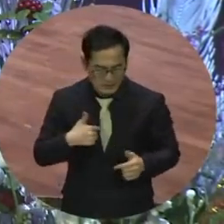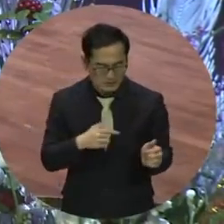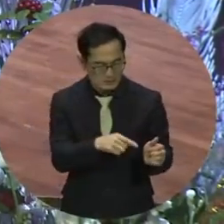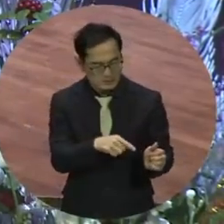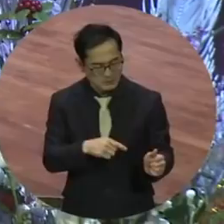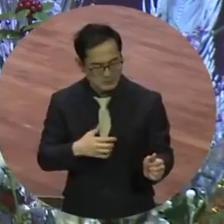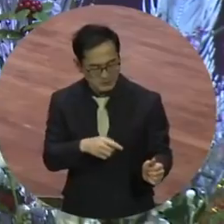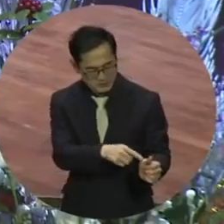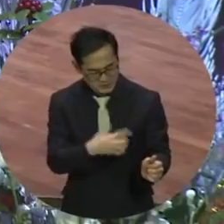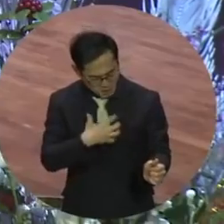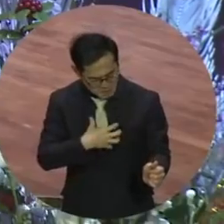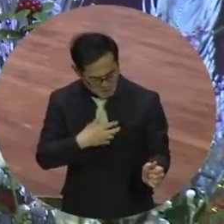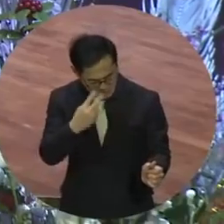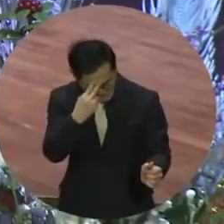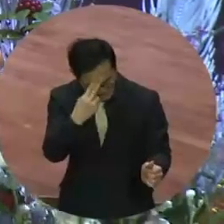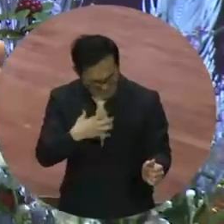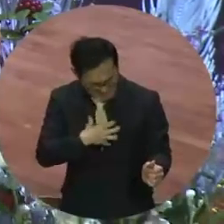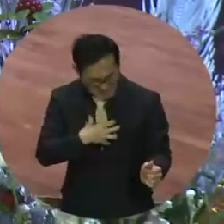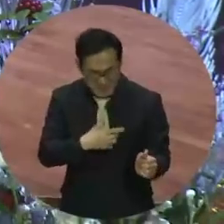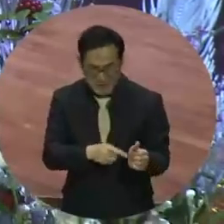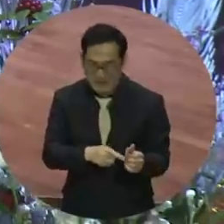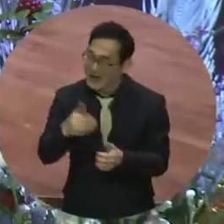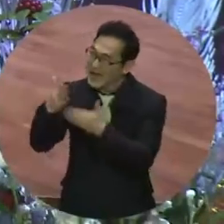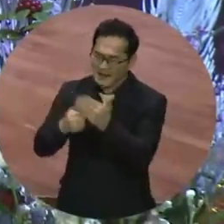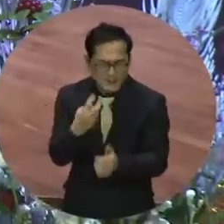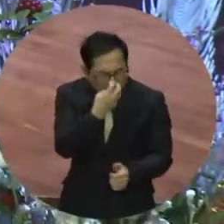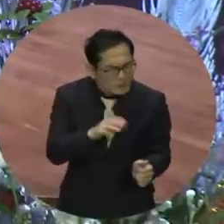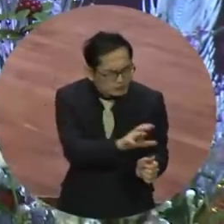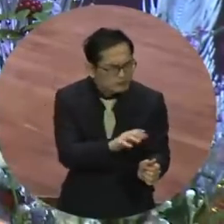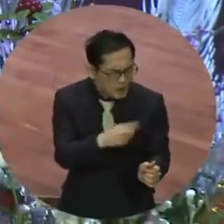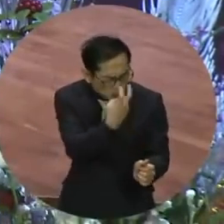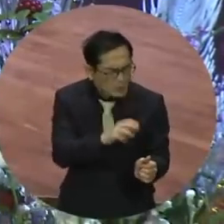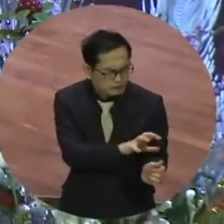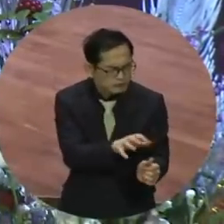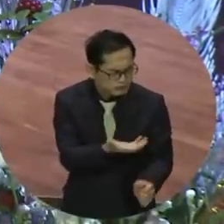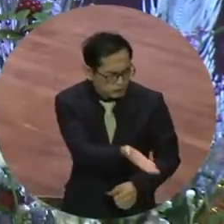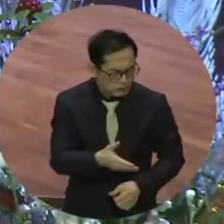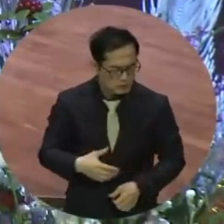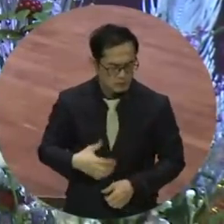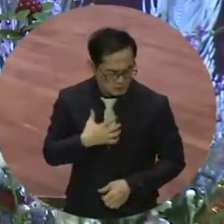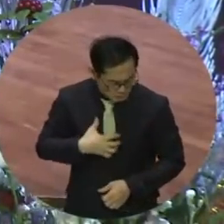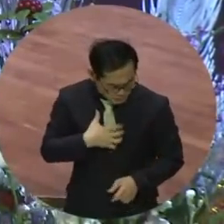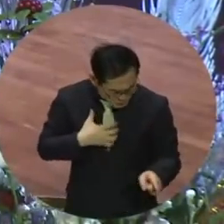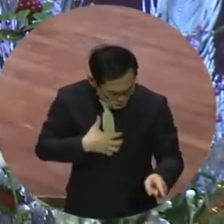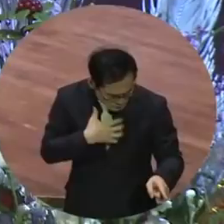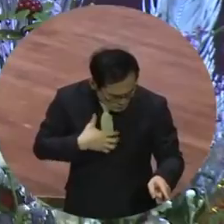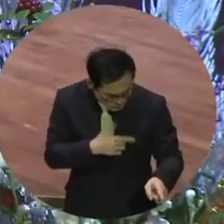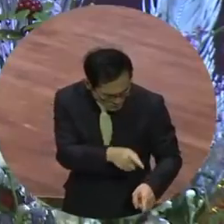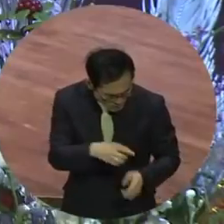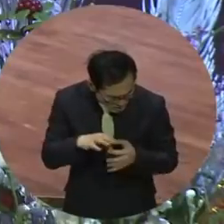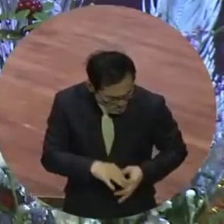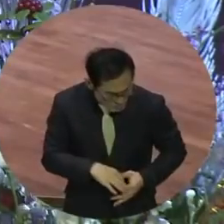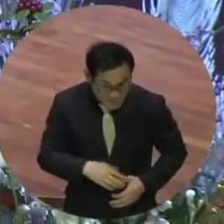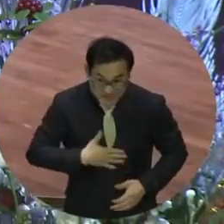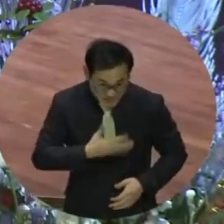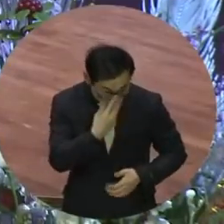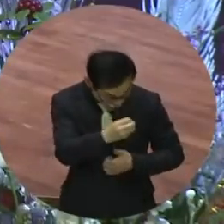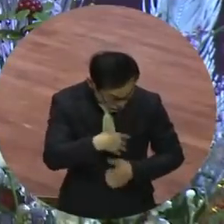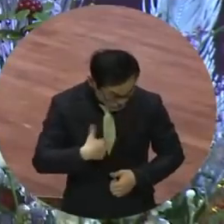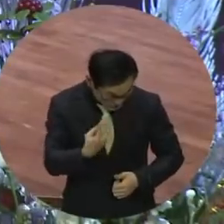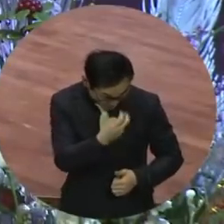염려하고 걱정하고 잘 하나님 보호하고 지켜주는데도 맨날 걱정 염심에 하나님 무시하는 거예요.